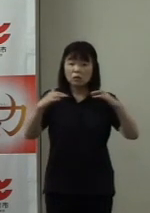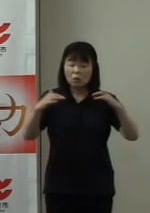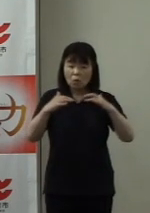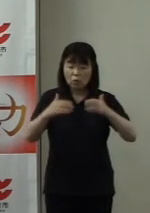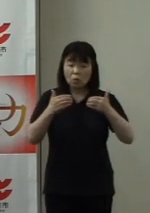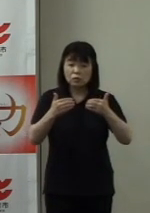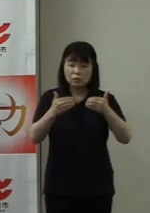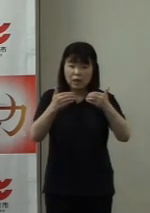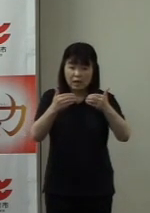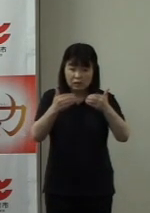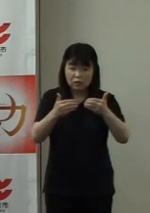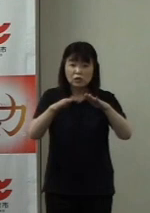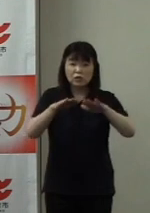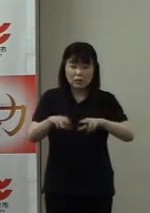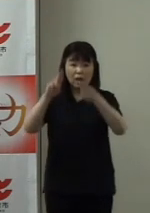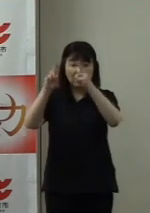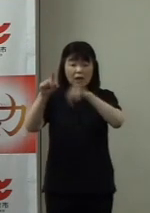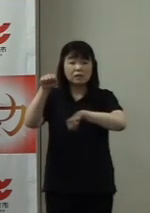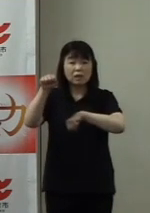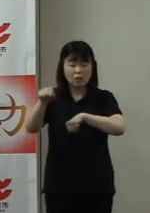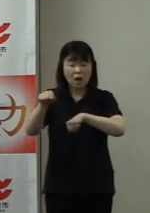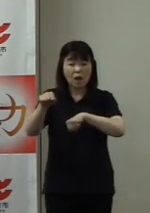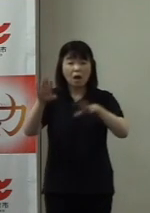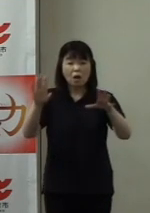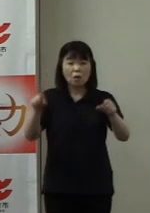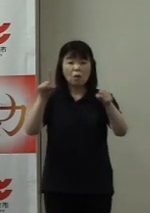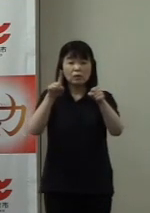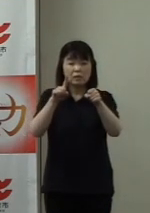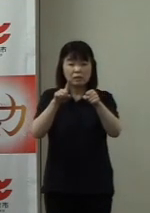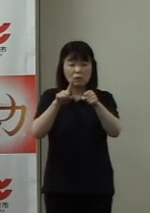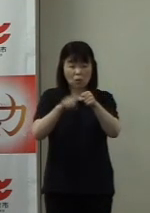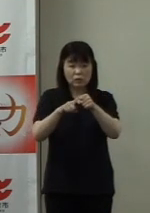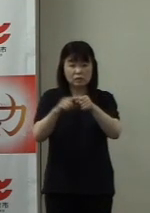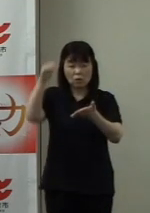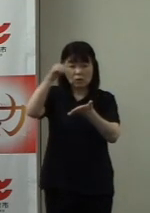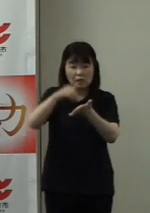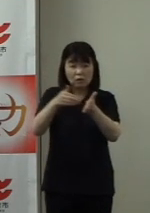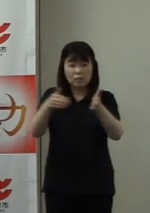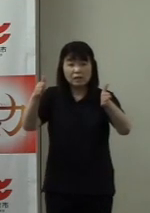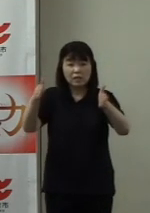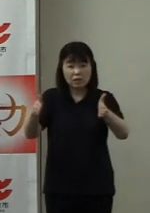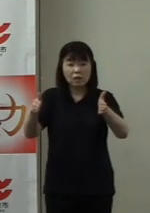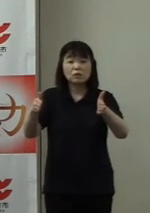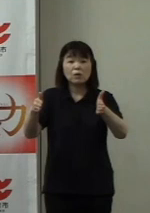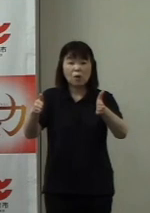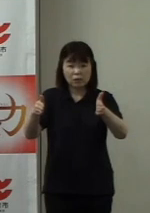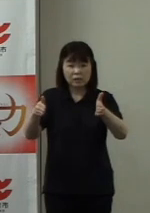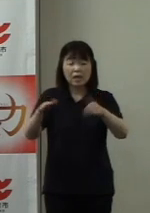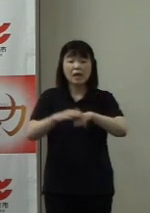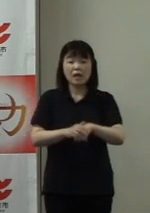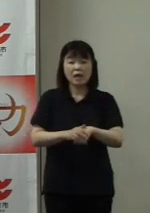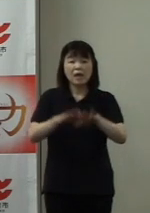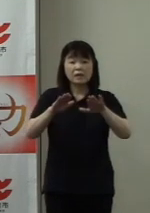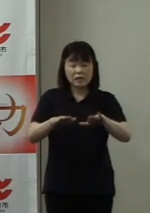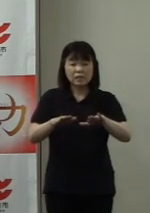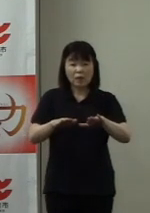れども、今の事業者さんの方が年内いっぱい、今の西側の用地について、事業としてちょっと利用されている経緯